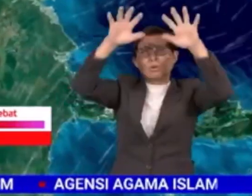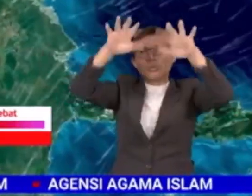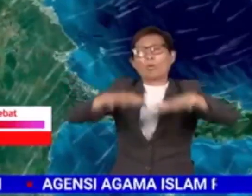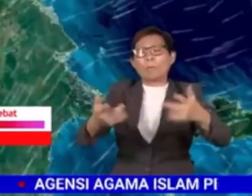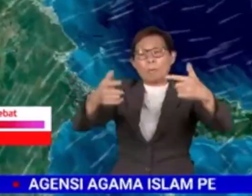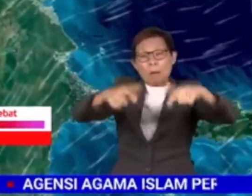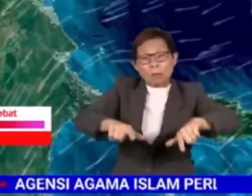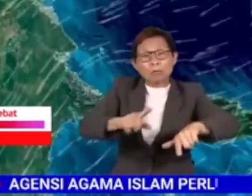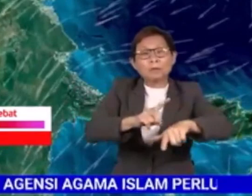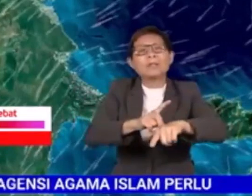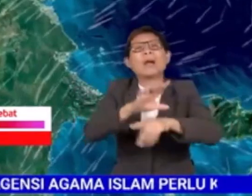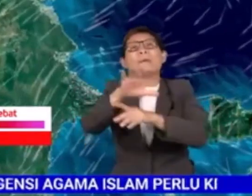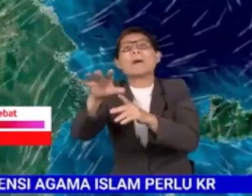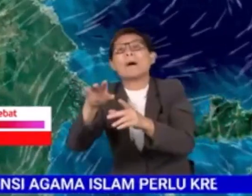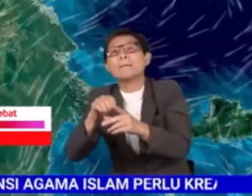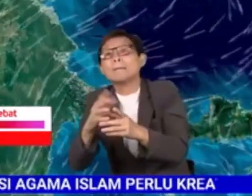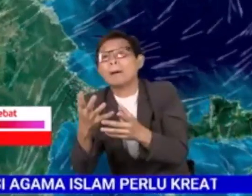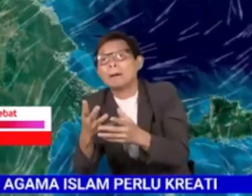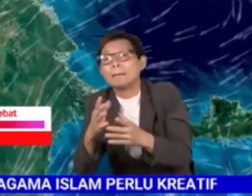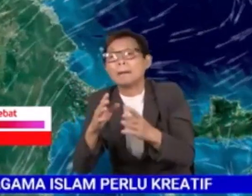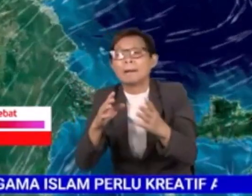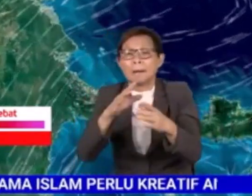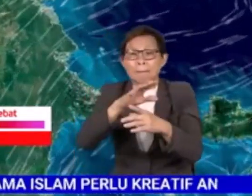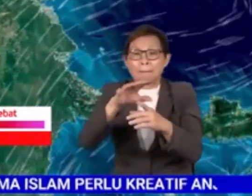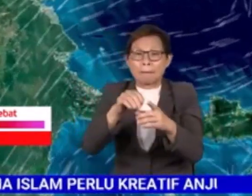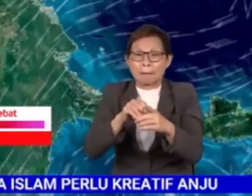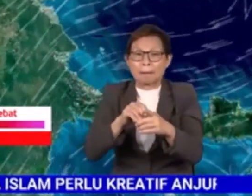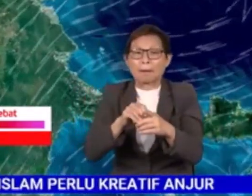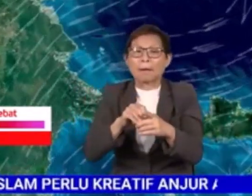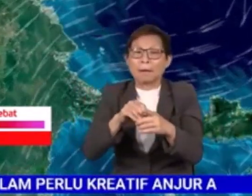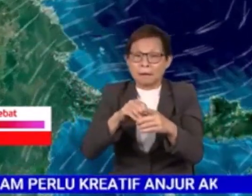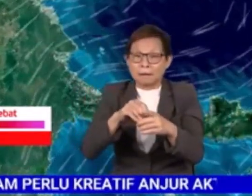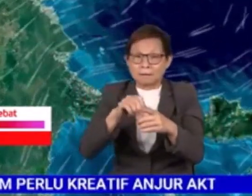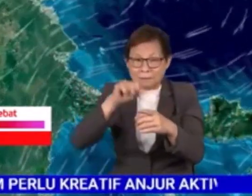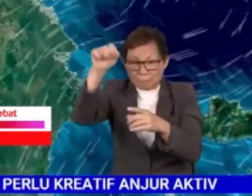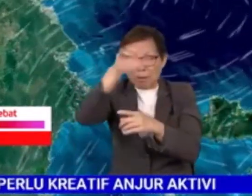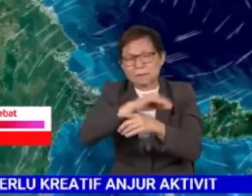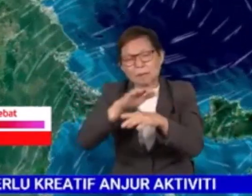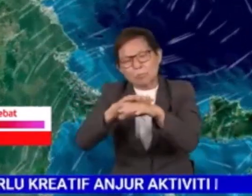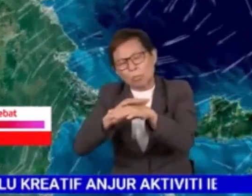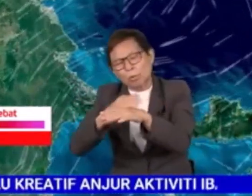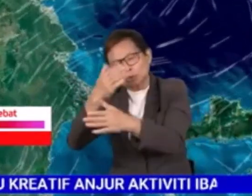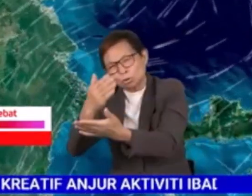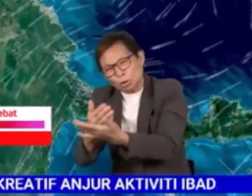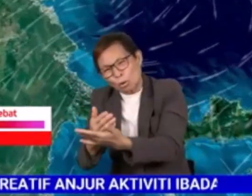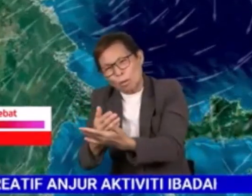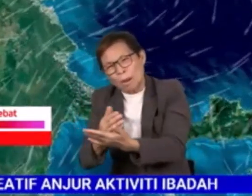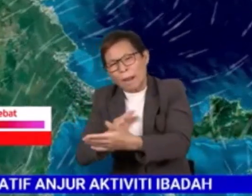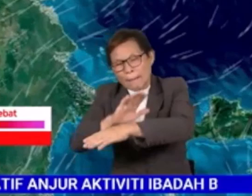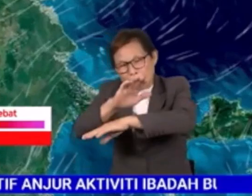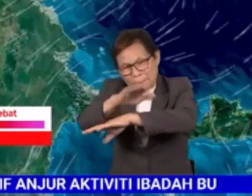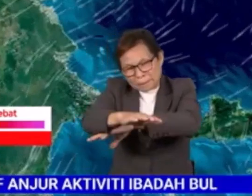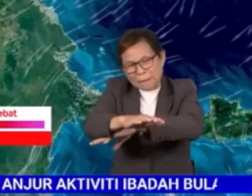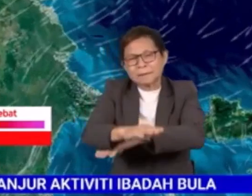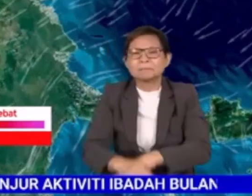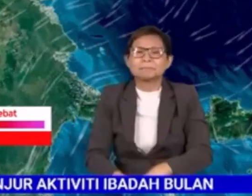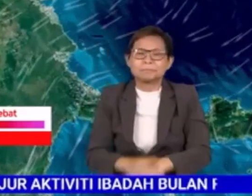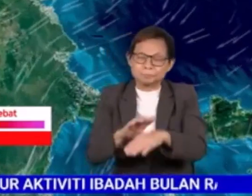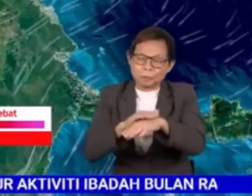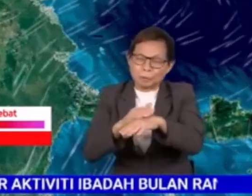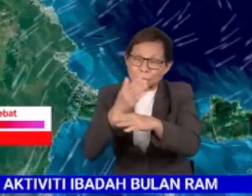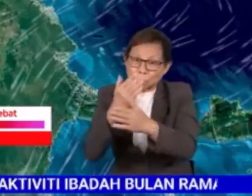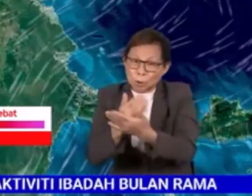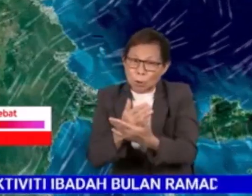hanya berlaku melibatkan bahagian pedalaman dan dijangkakan akan beransur reda menjelang lewat petang nanti.